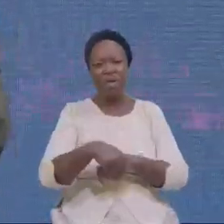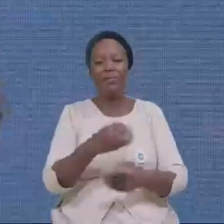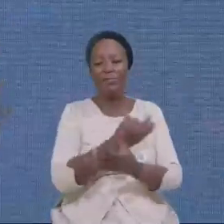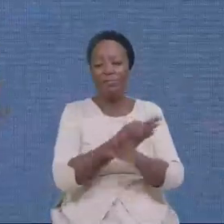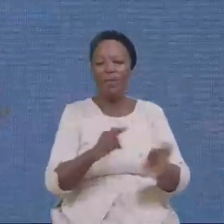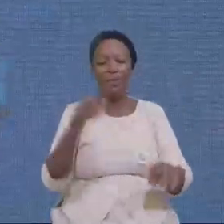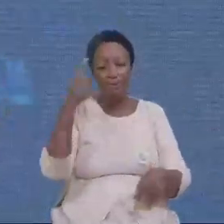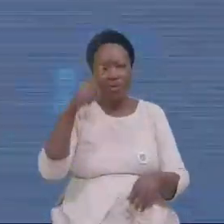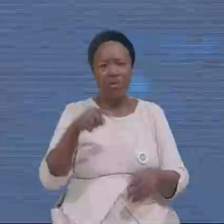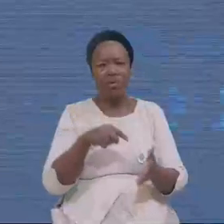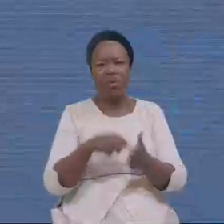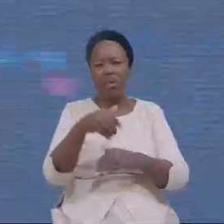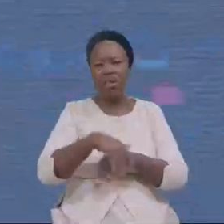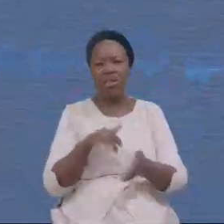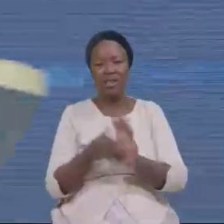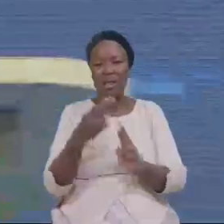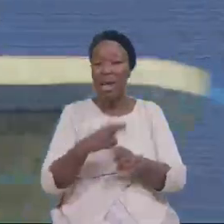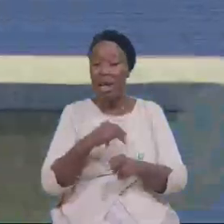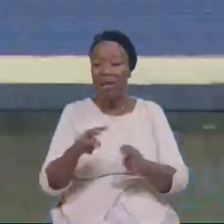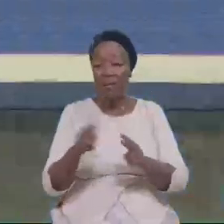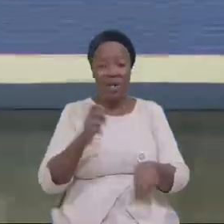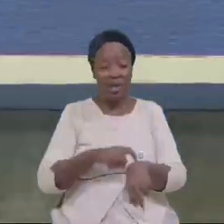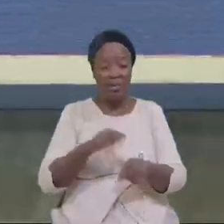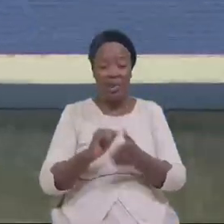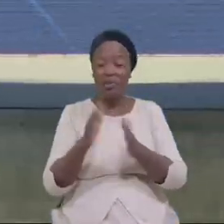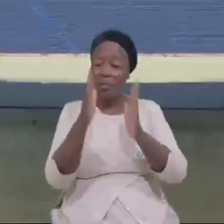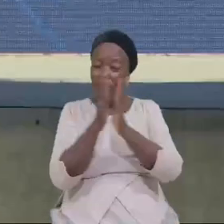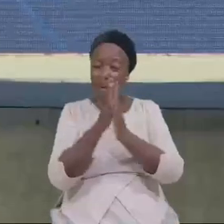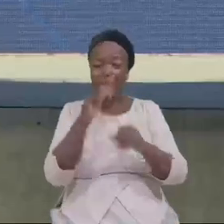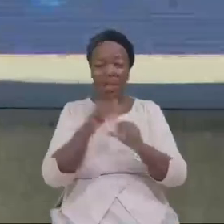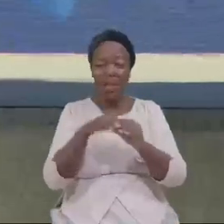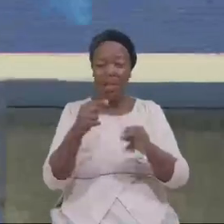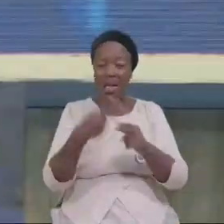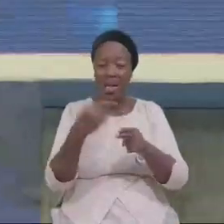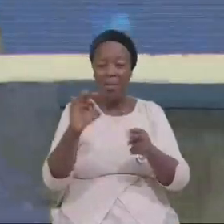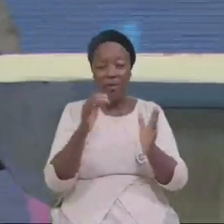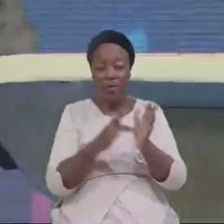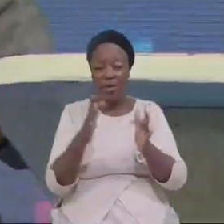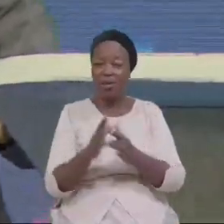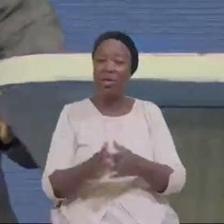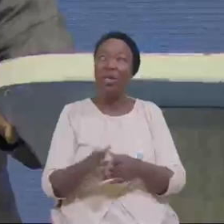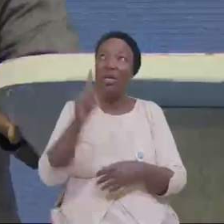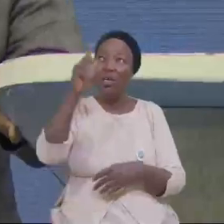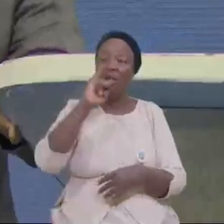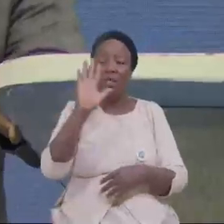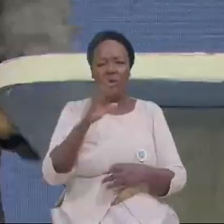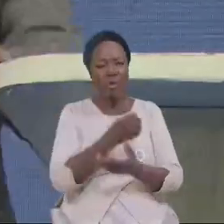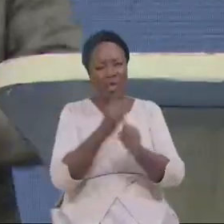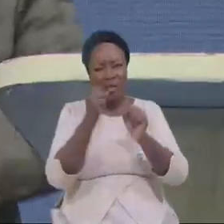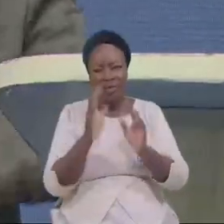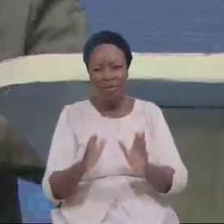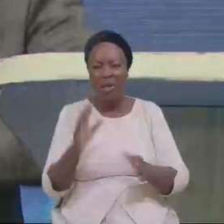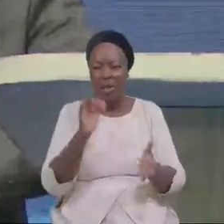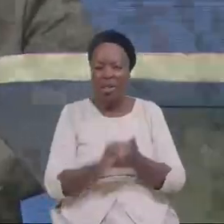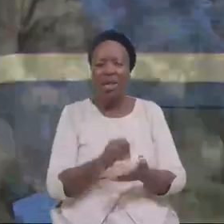soir. Et dès que tu invoques le nom de Jésus, il est ton sauveur. Ce